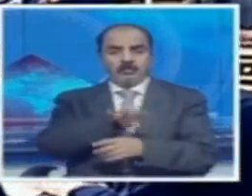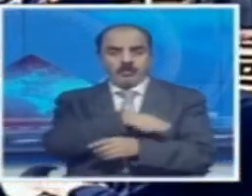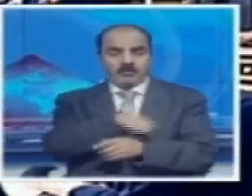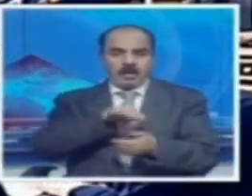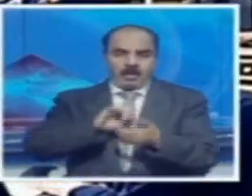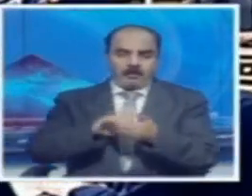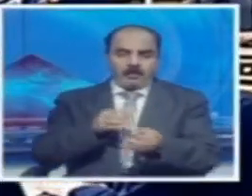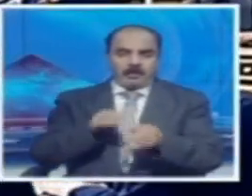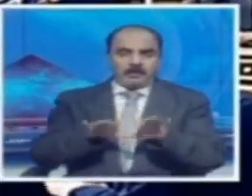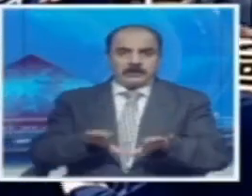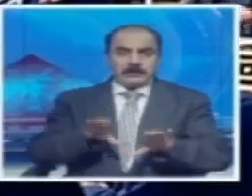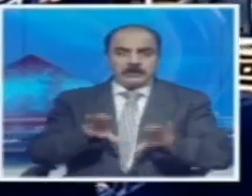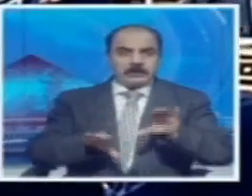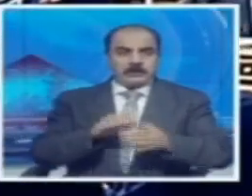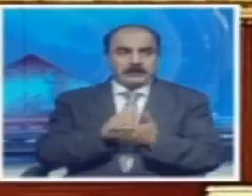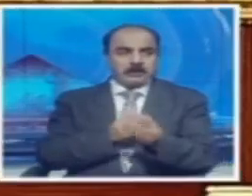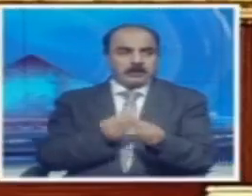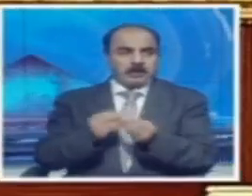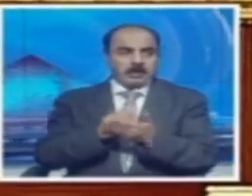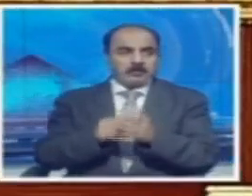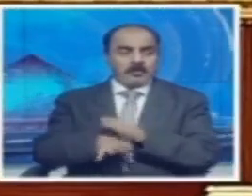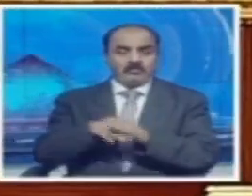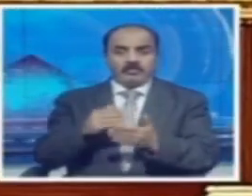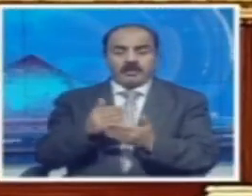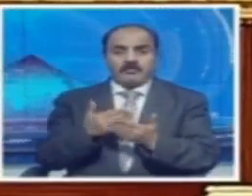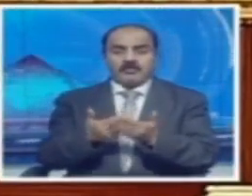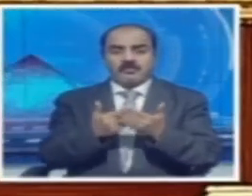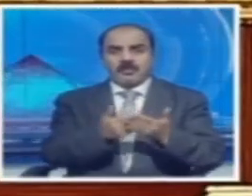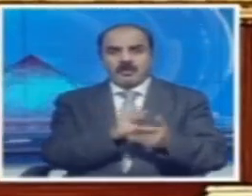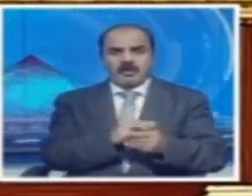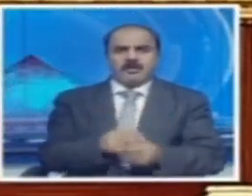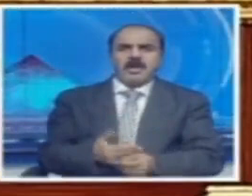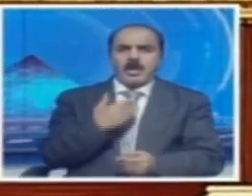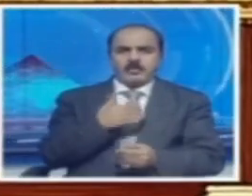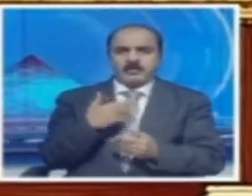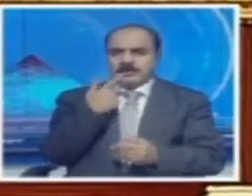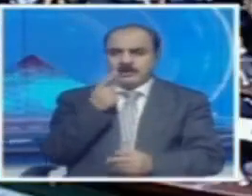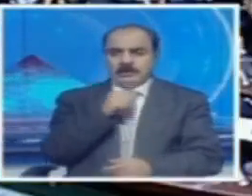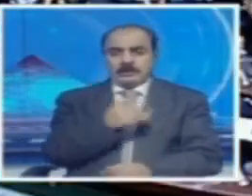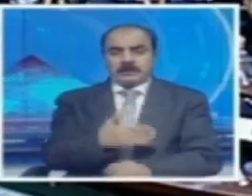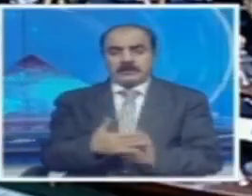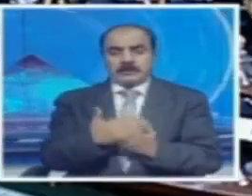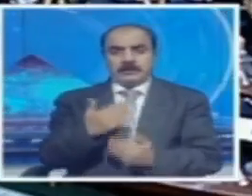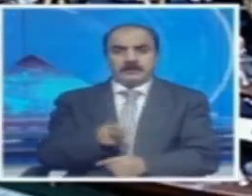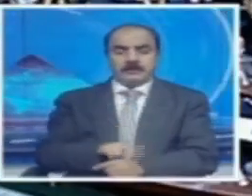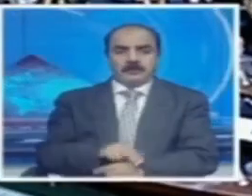مشروع الموازنة العامة للدولة ومشروع خطة التنمية الاقتصادية والاجتماعية للعام المالي